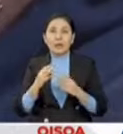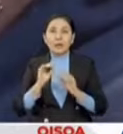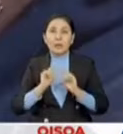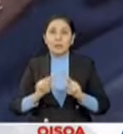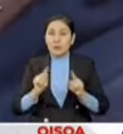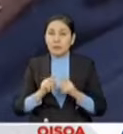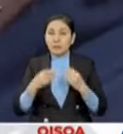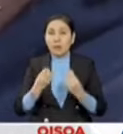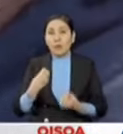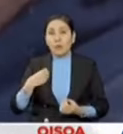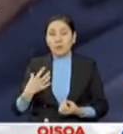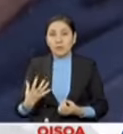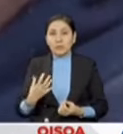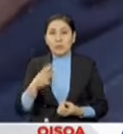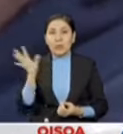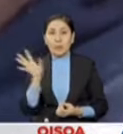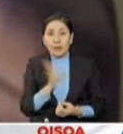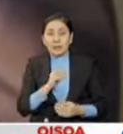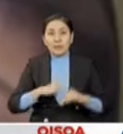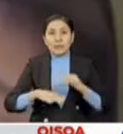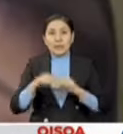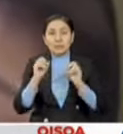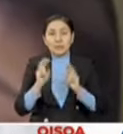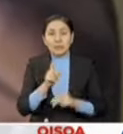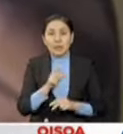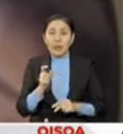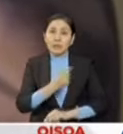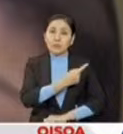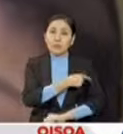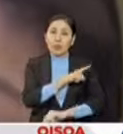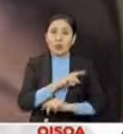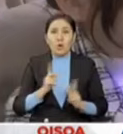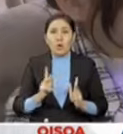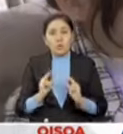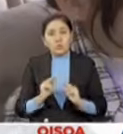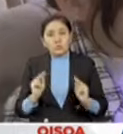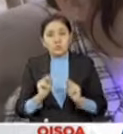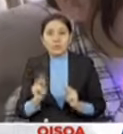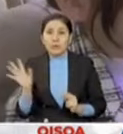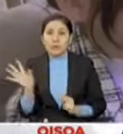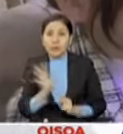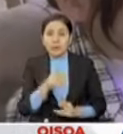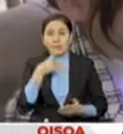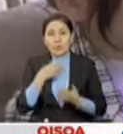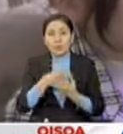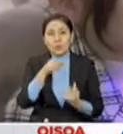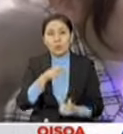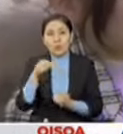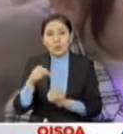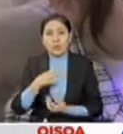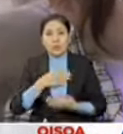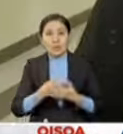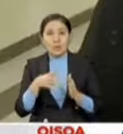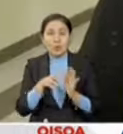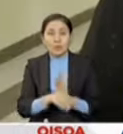qilish, boyitish borasida barcha kasb egalari, shifokor deymizmi, o'qituvchi deymizmi, barchasi o'zining munosib hissasini